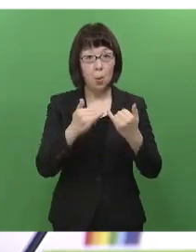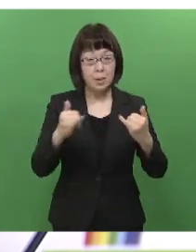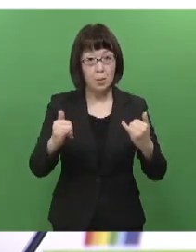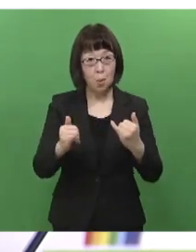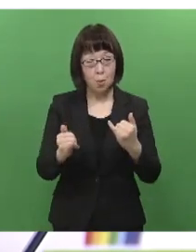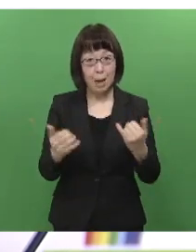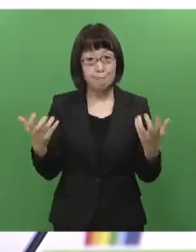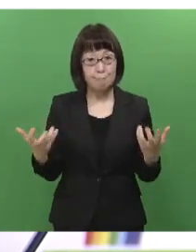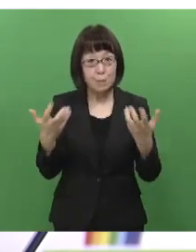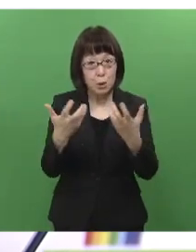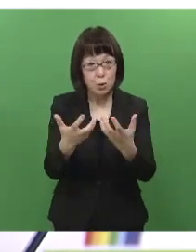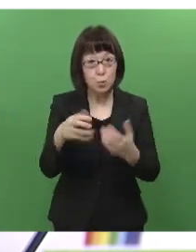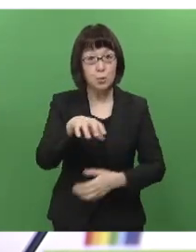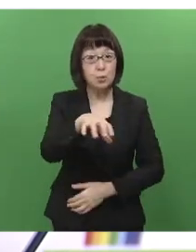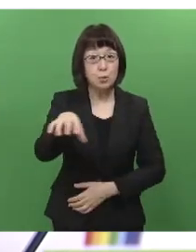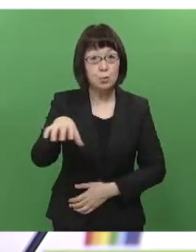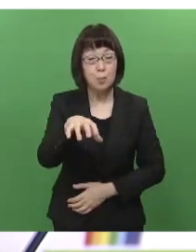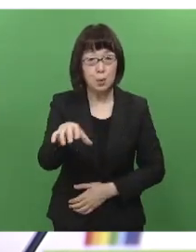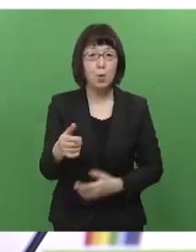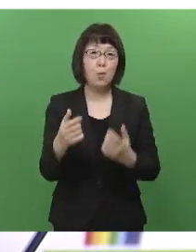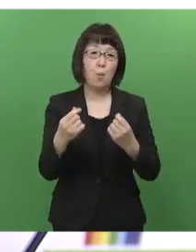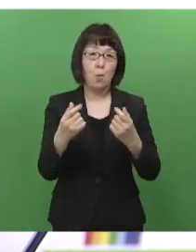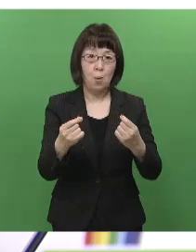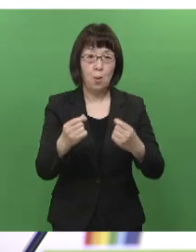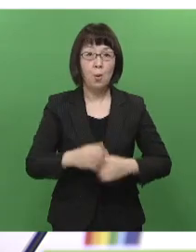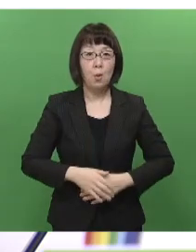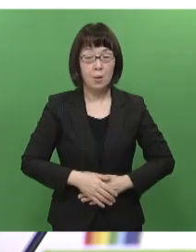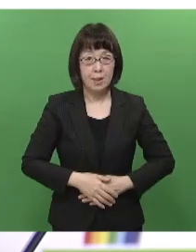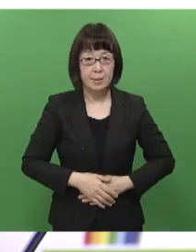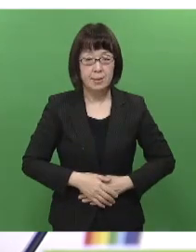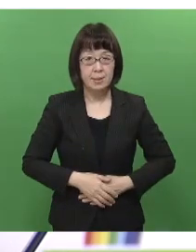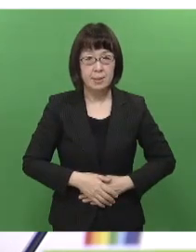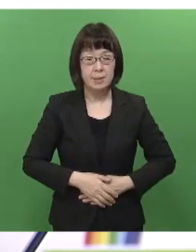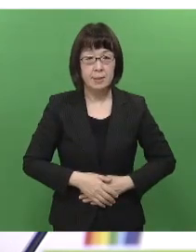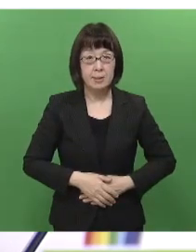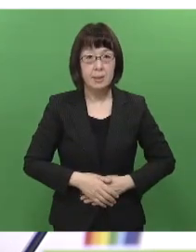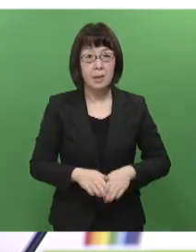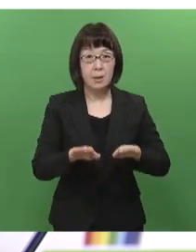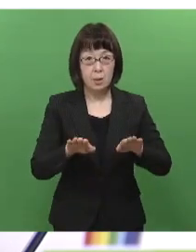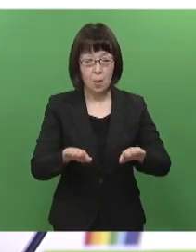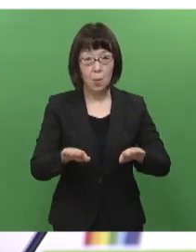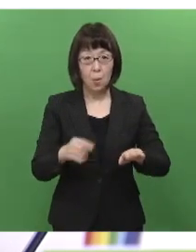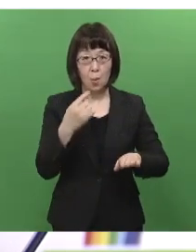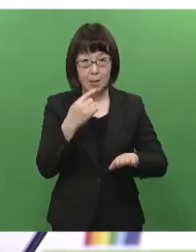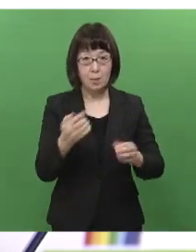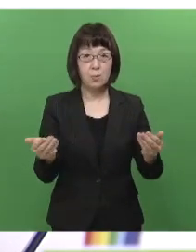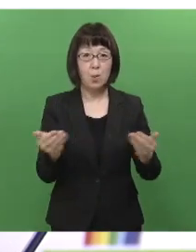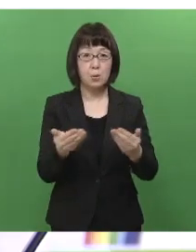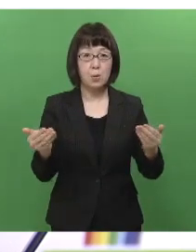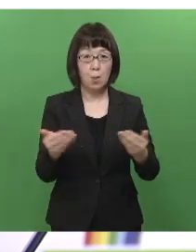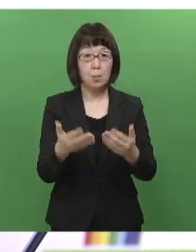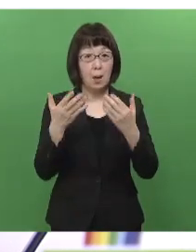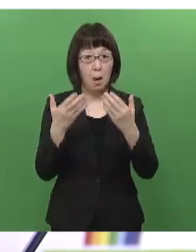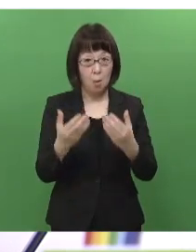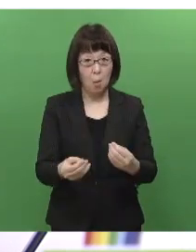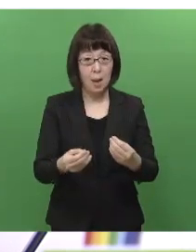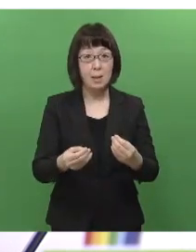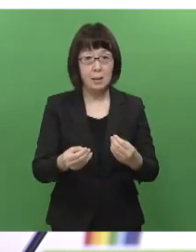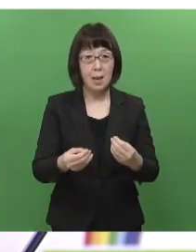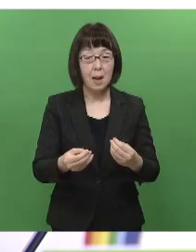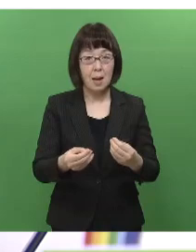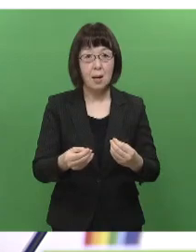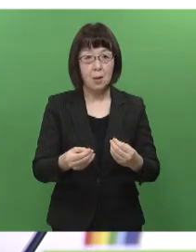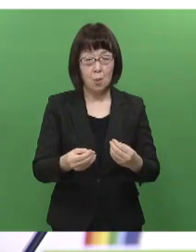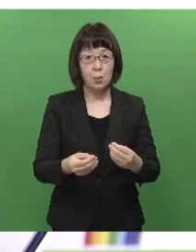施をする予定でございますし、私も今日仕事が済み次第ですね、繁華街